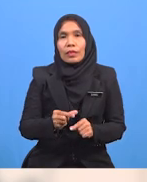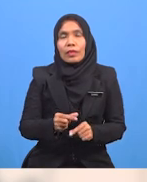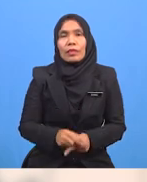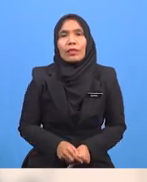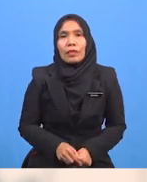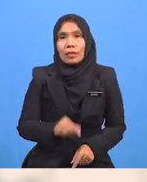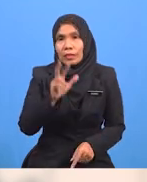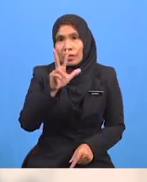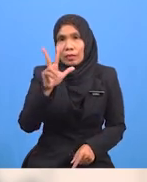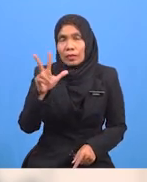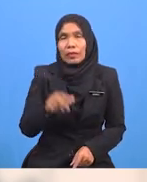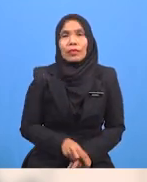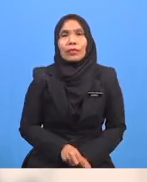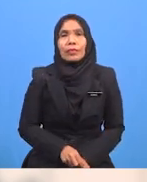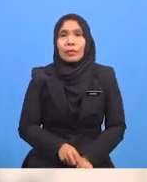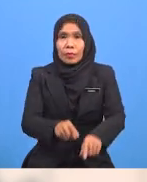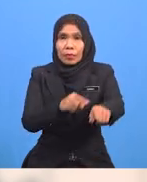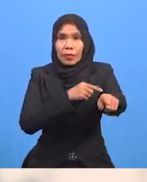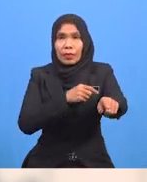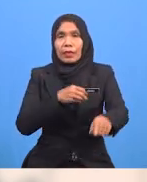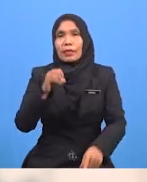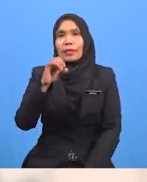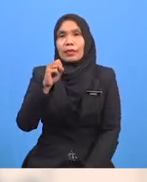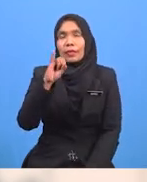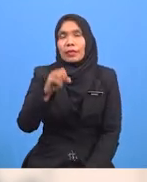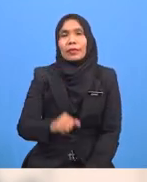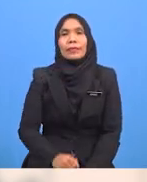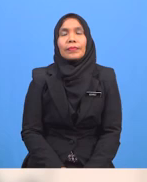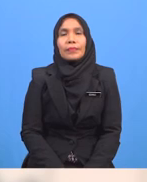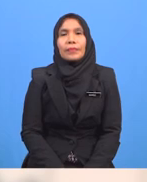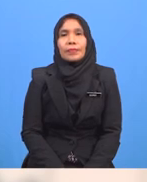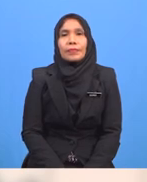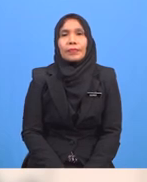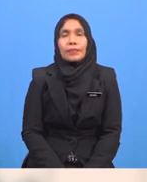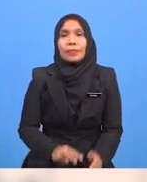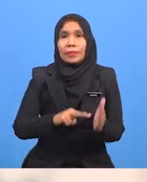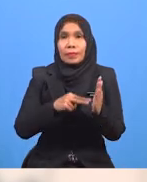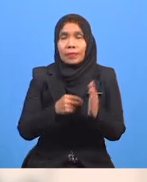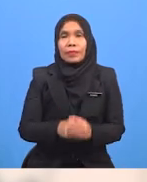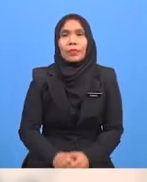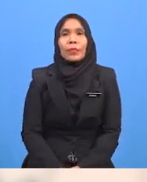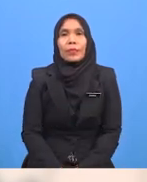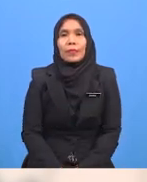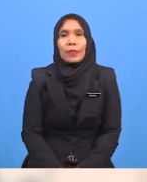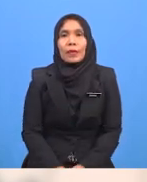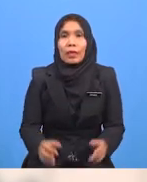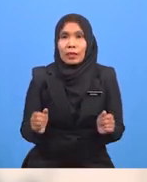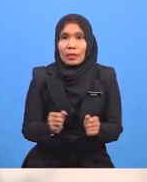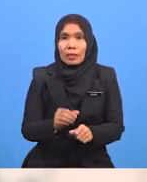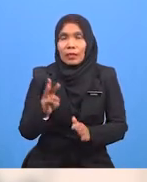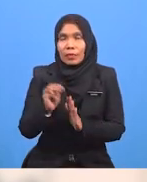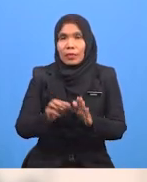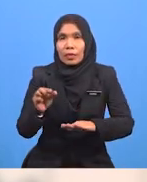panjang sisi segitiga KLM kedalam famili tersebut maka dengan menggunakan tablet